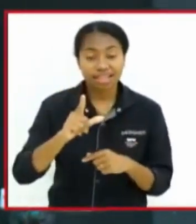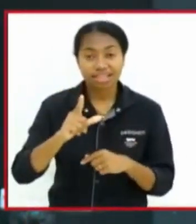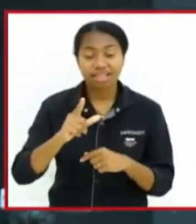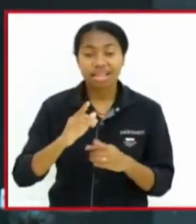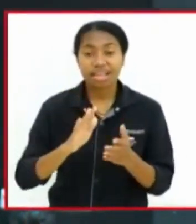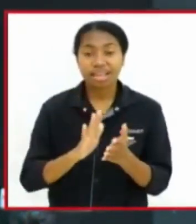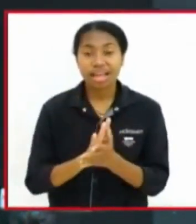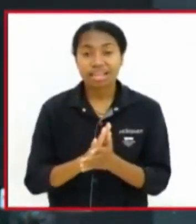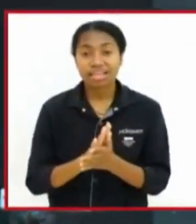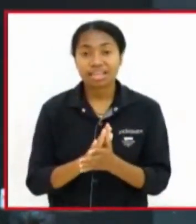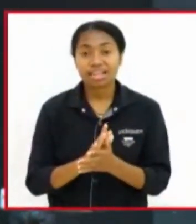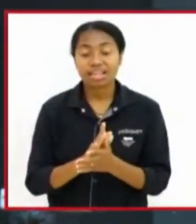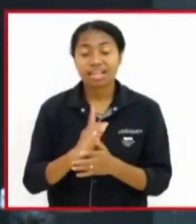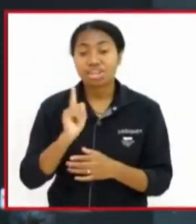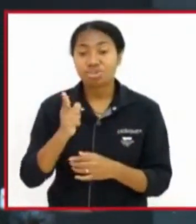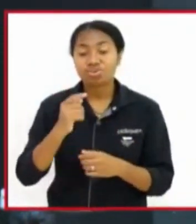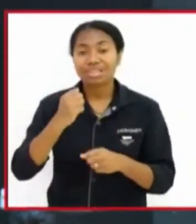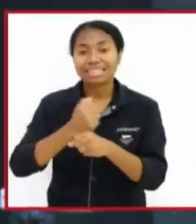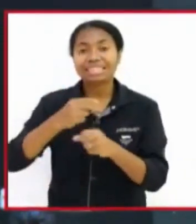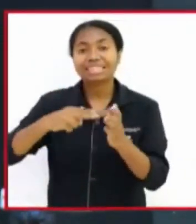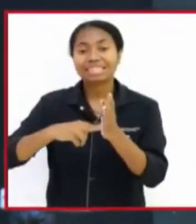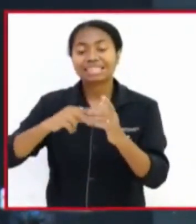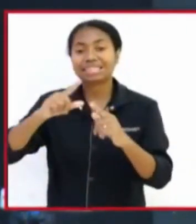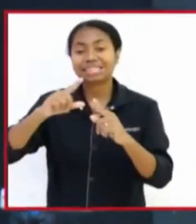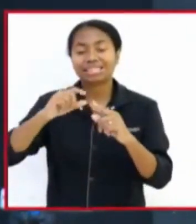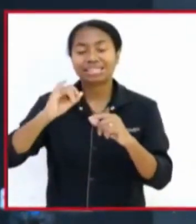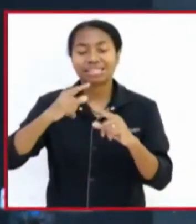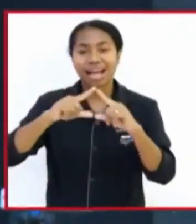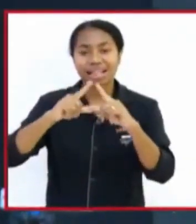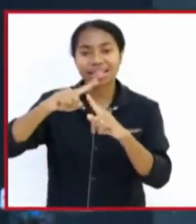dan gencatan senjata berakhir situ